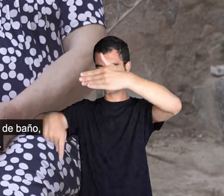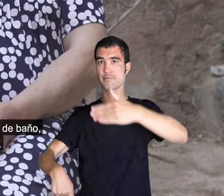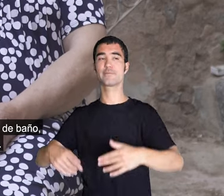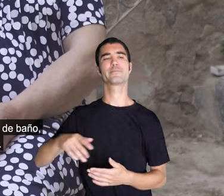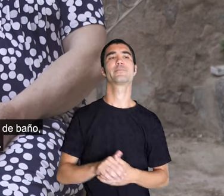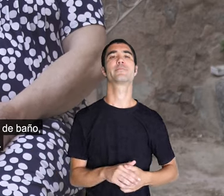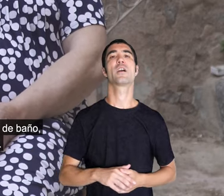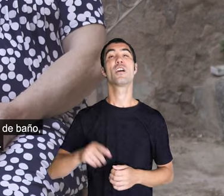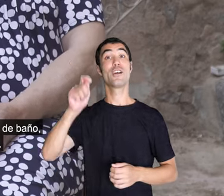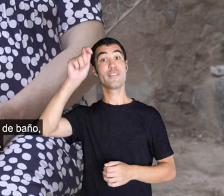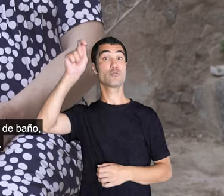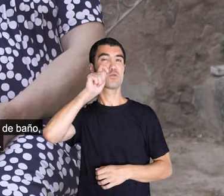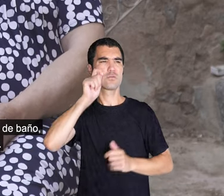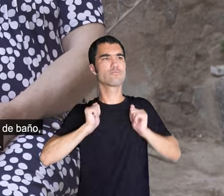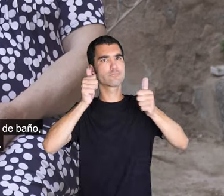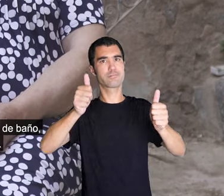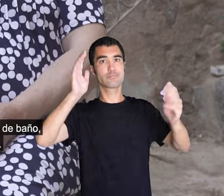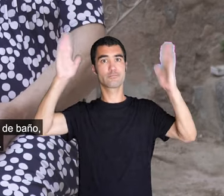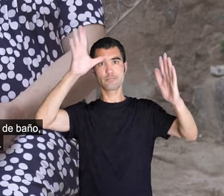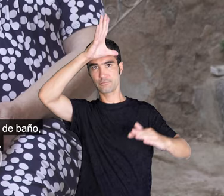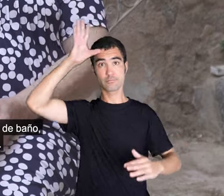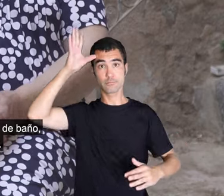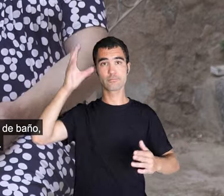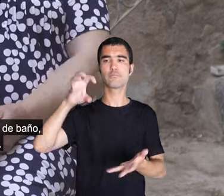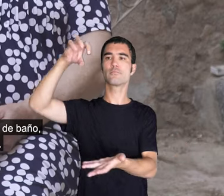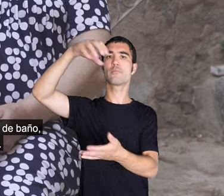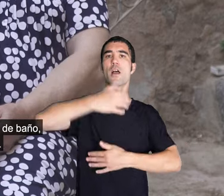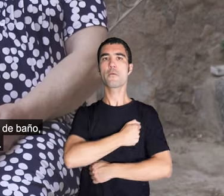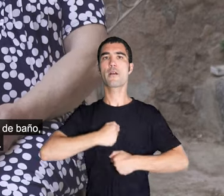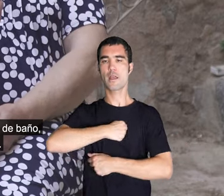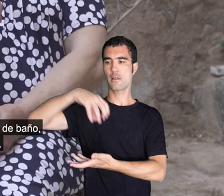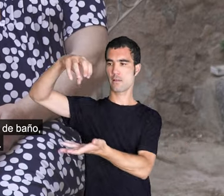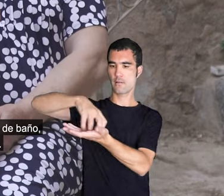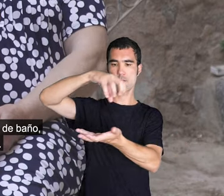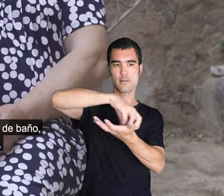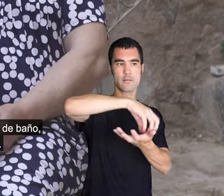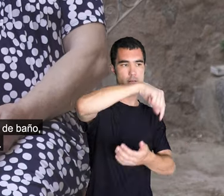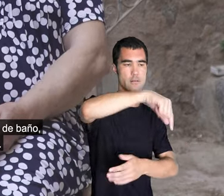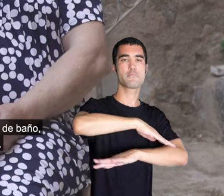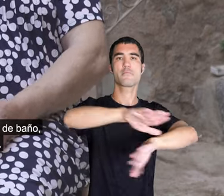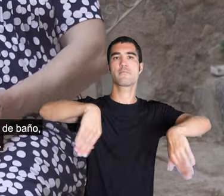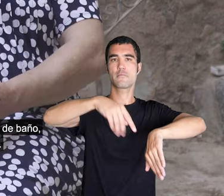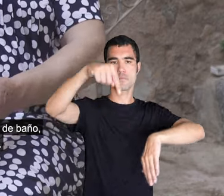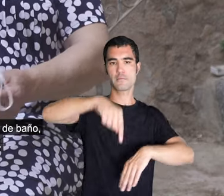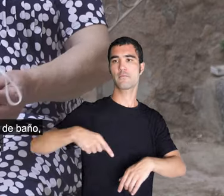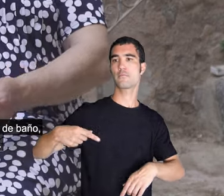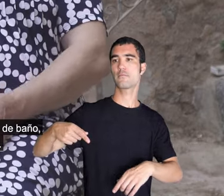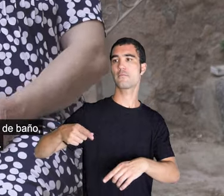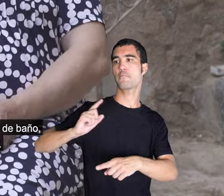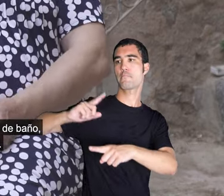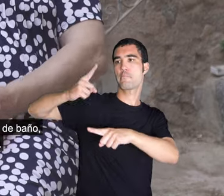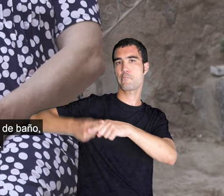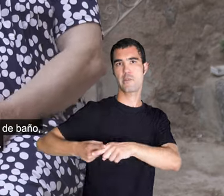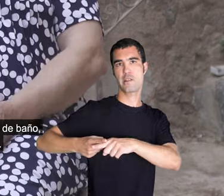a venir turisme, varen posar unes casetes de banys, just davant l'hotel Marina, a mitges amb els dueños